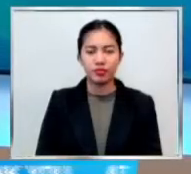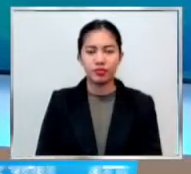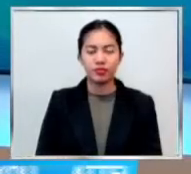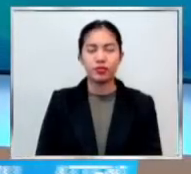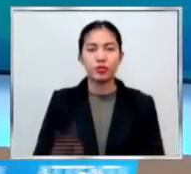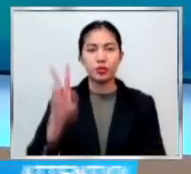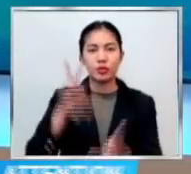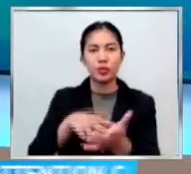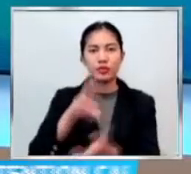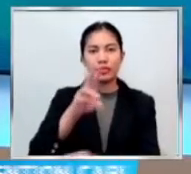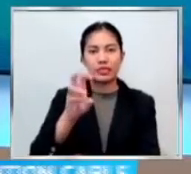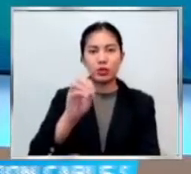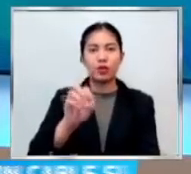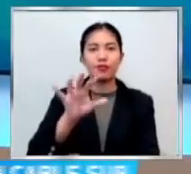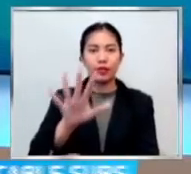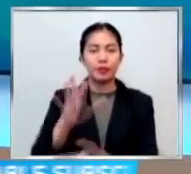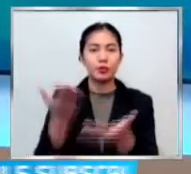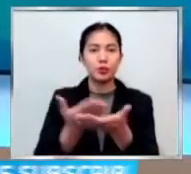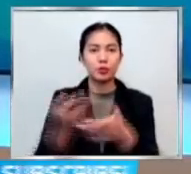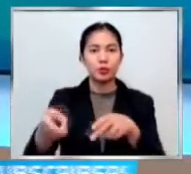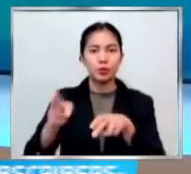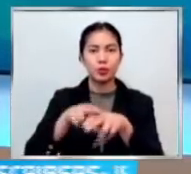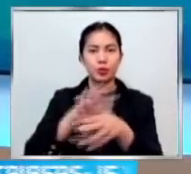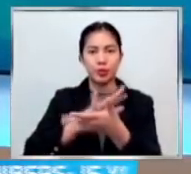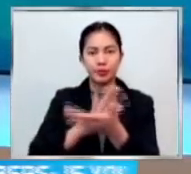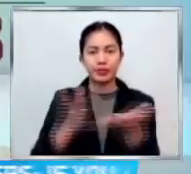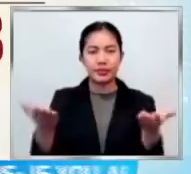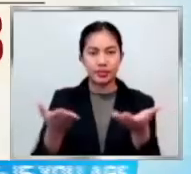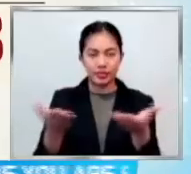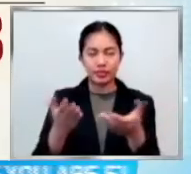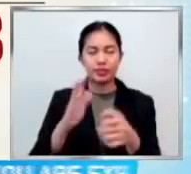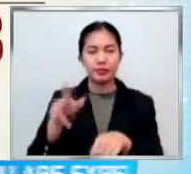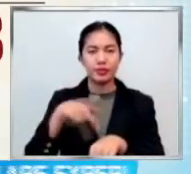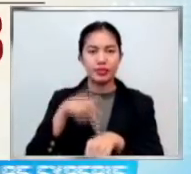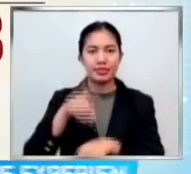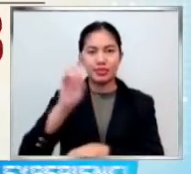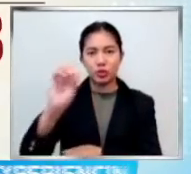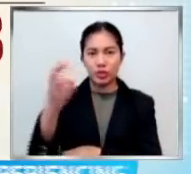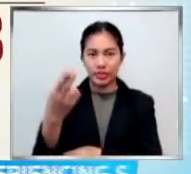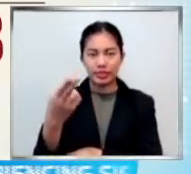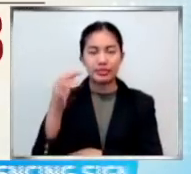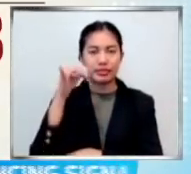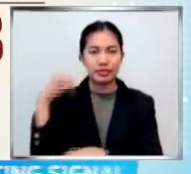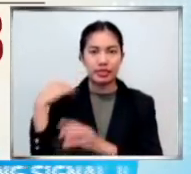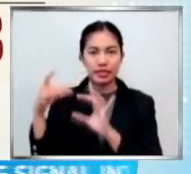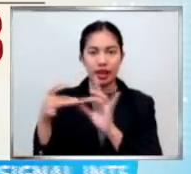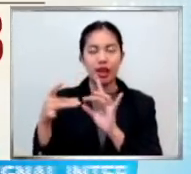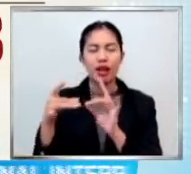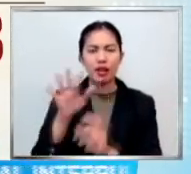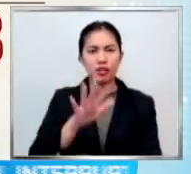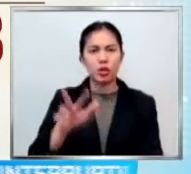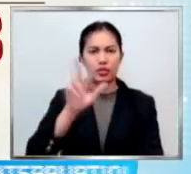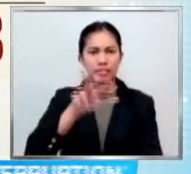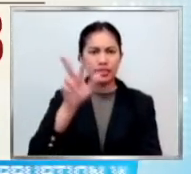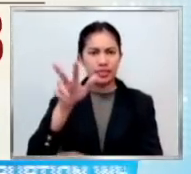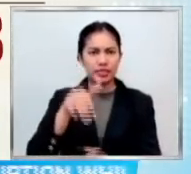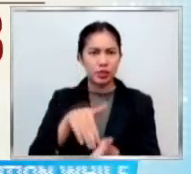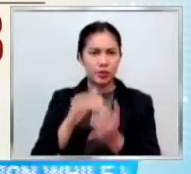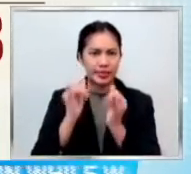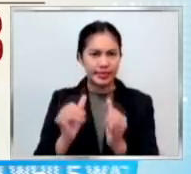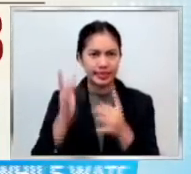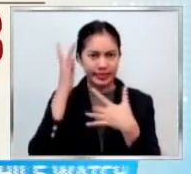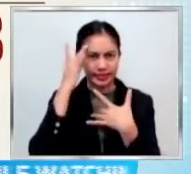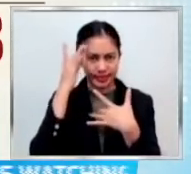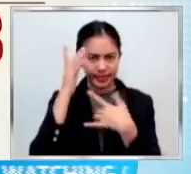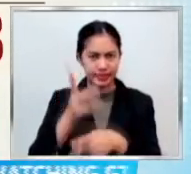2,605 ang naitalang bagong COVID cases sa bansa. Sa datos ng DOH kahapon, mahigit 33,000 ang active cases o nagpapagaling pa sa